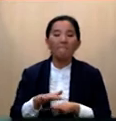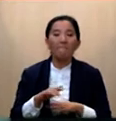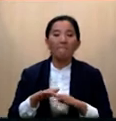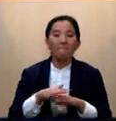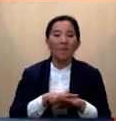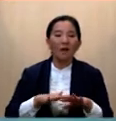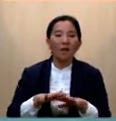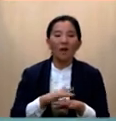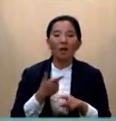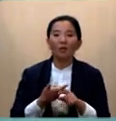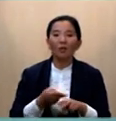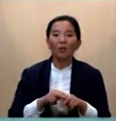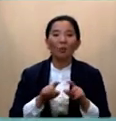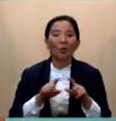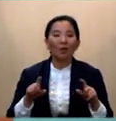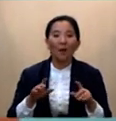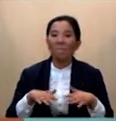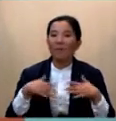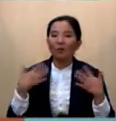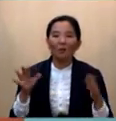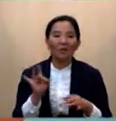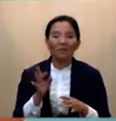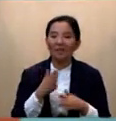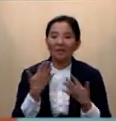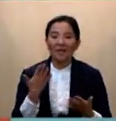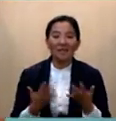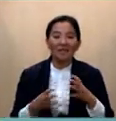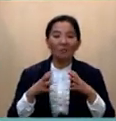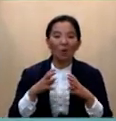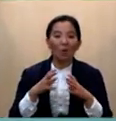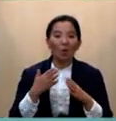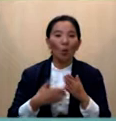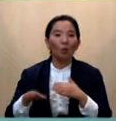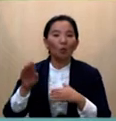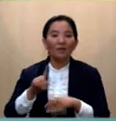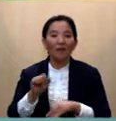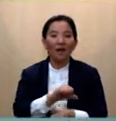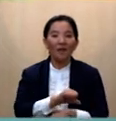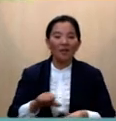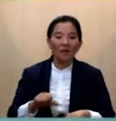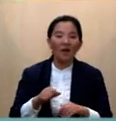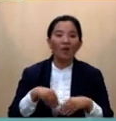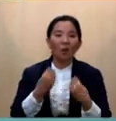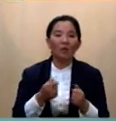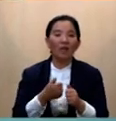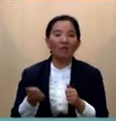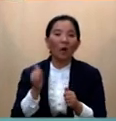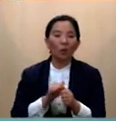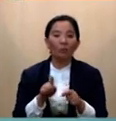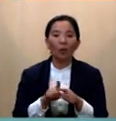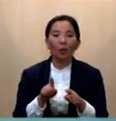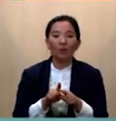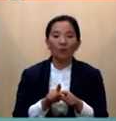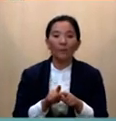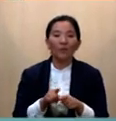не очень большого размера. Надо понимать, если мяч ушел за линию, дается отворот, если